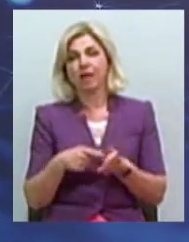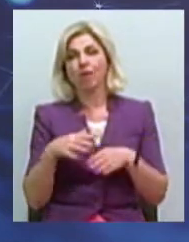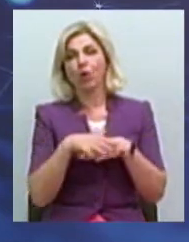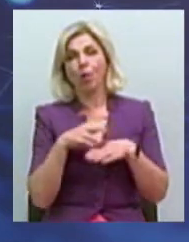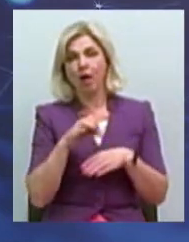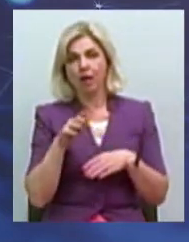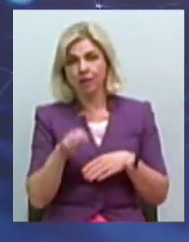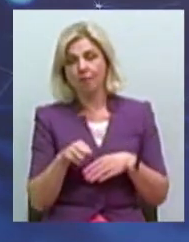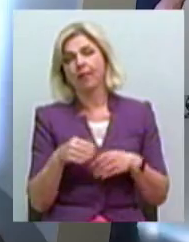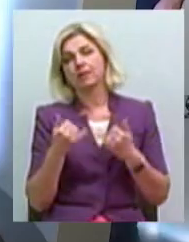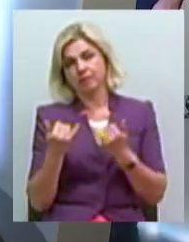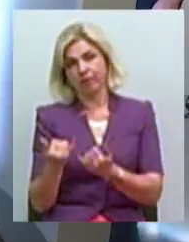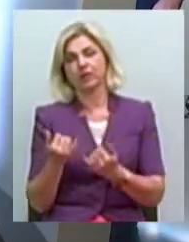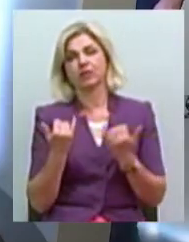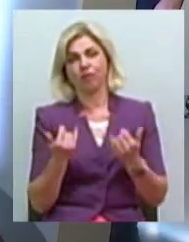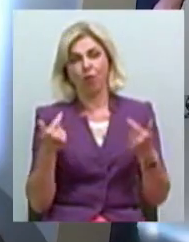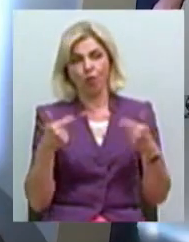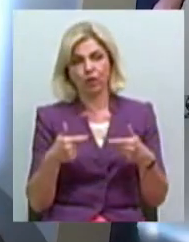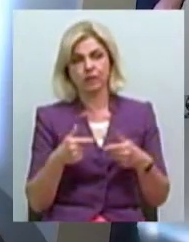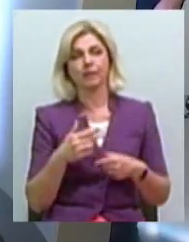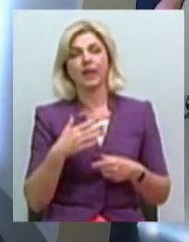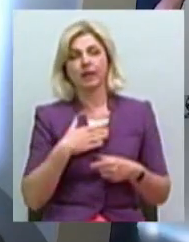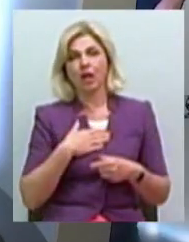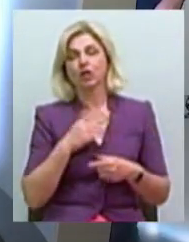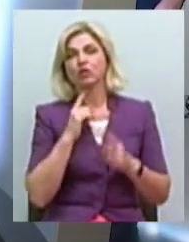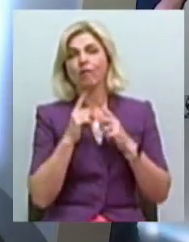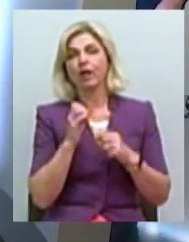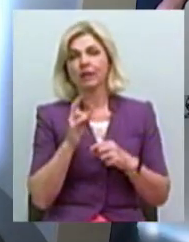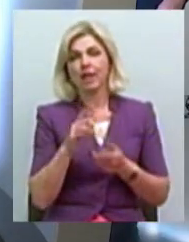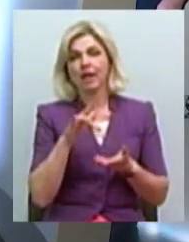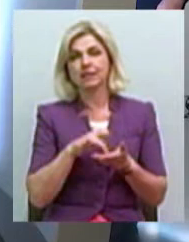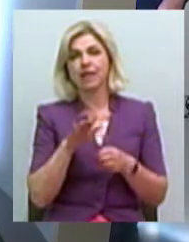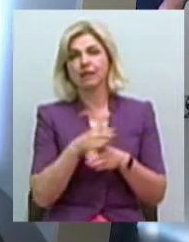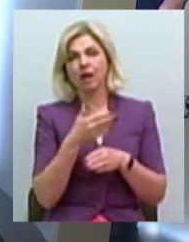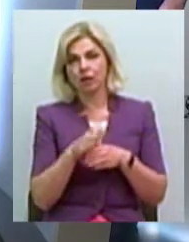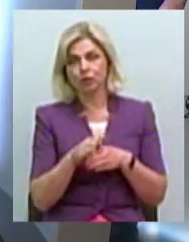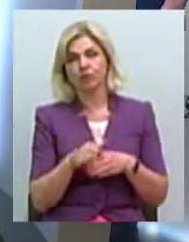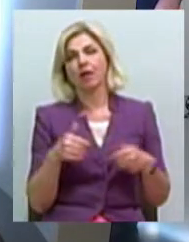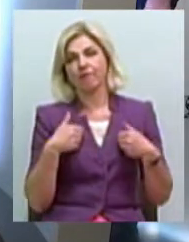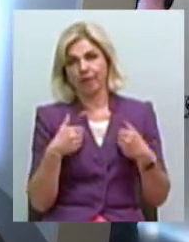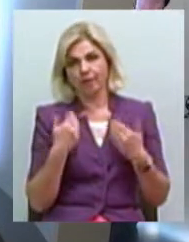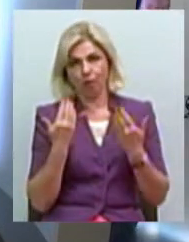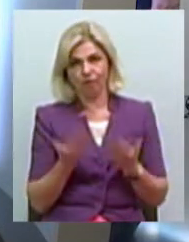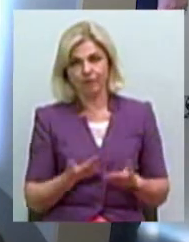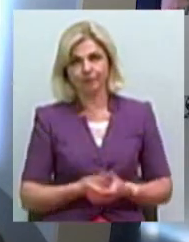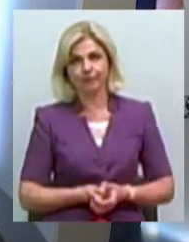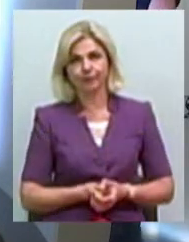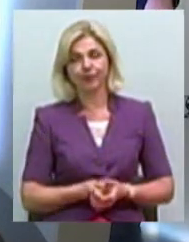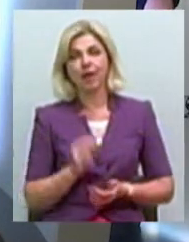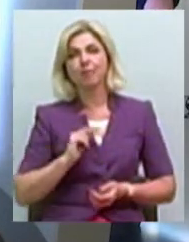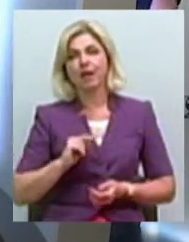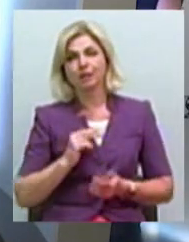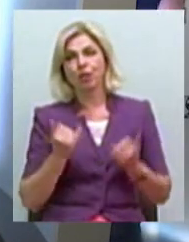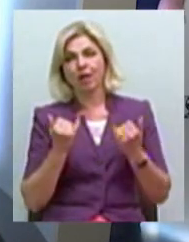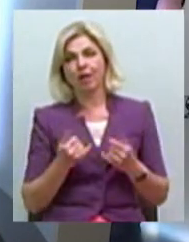сьогоднішнім гостем. Олег Хмельницький, радник з децентралізації Миколаївського центру розвитку місцевого самоврядування. Вітаю вас, Олеже. Добрий день. Ми працюємо в прямому